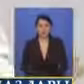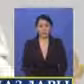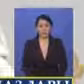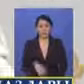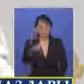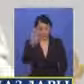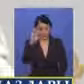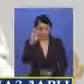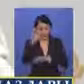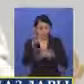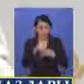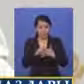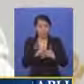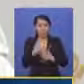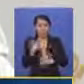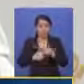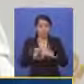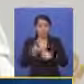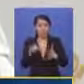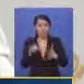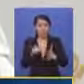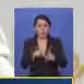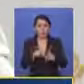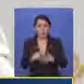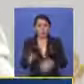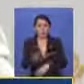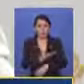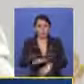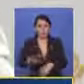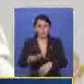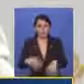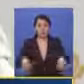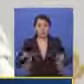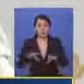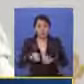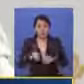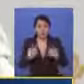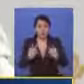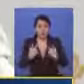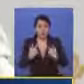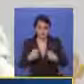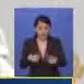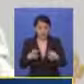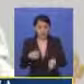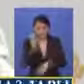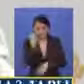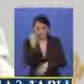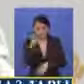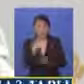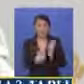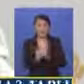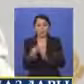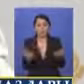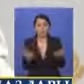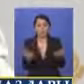Еліміздің үмітін ақтап осы конкурсқа қатыстық. Және де бұл біздің барлық сатып алушыларға сапалы жоғары деңгейде